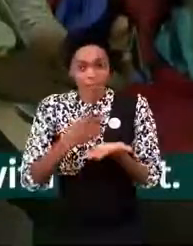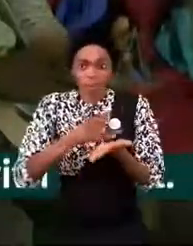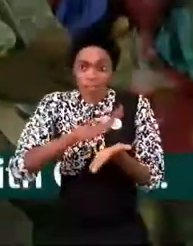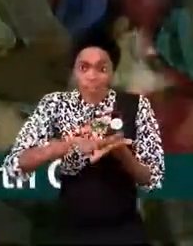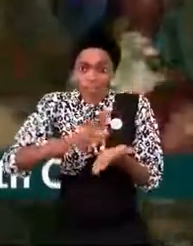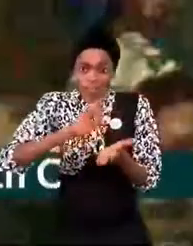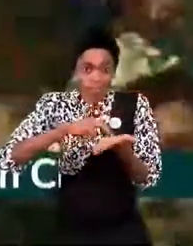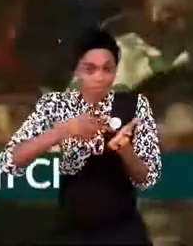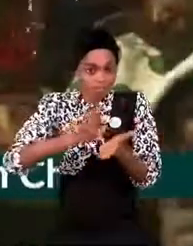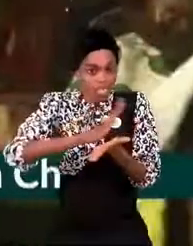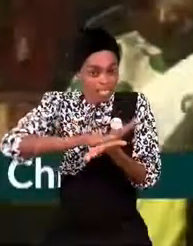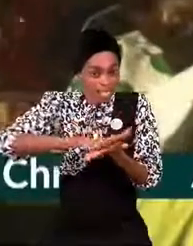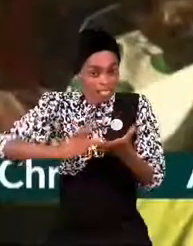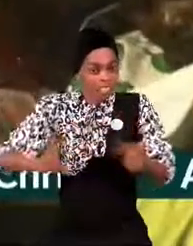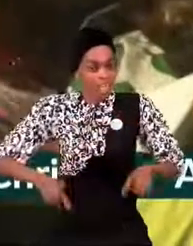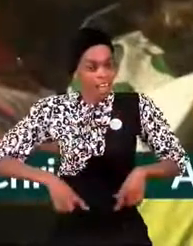témoignage.